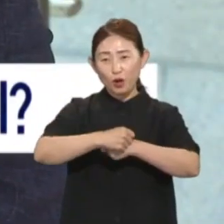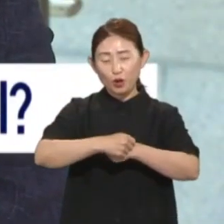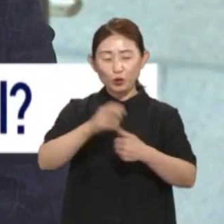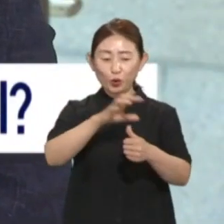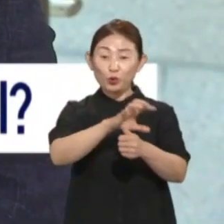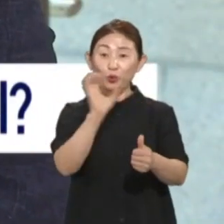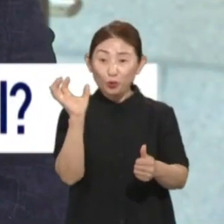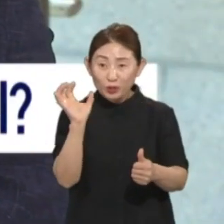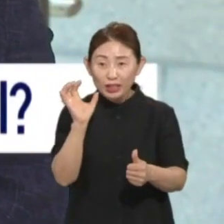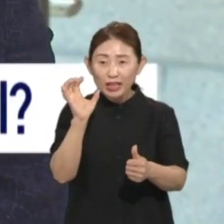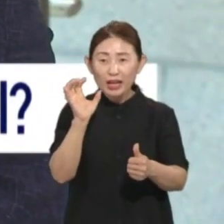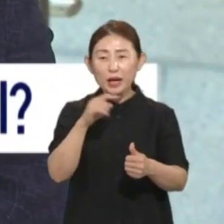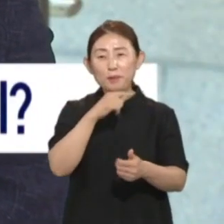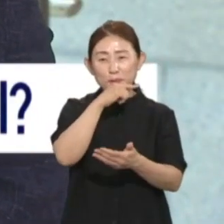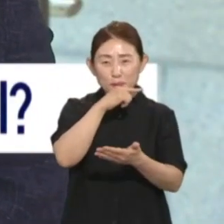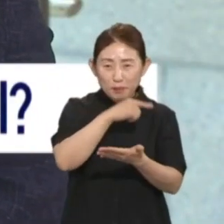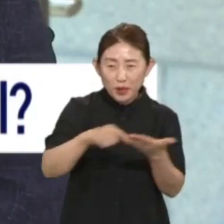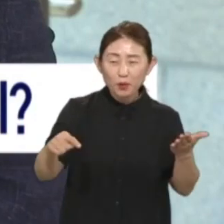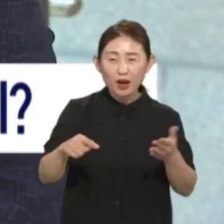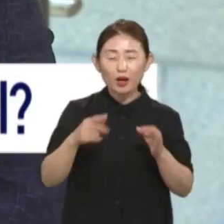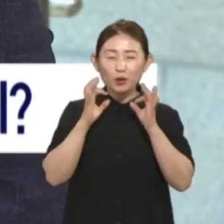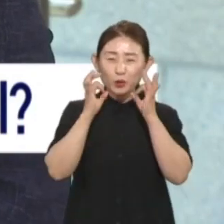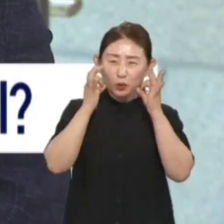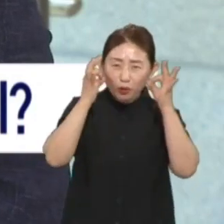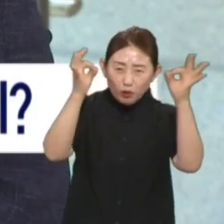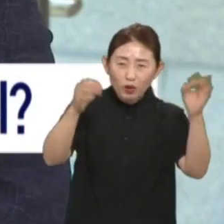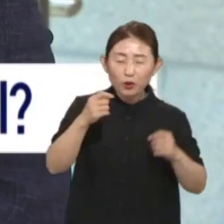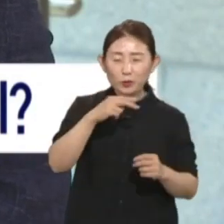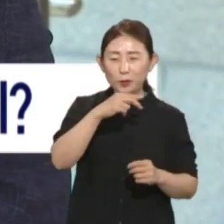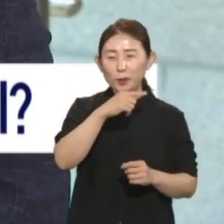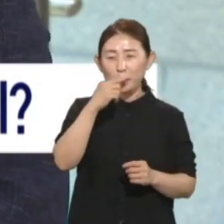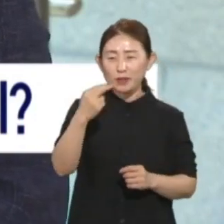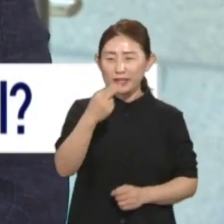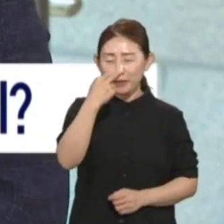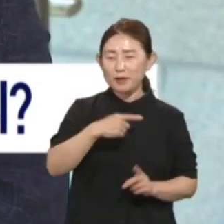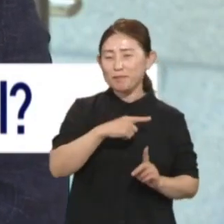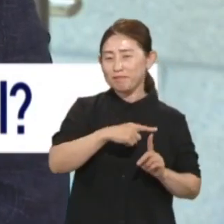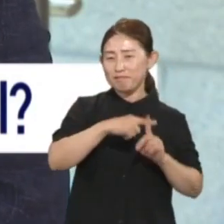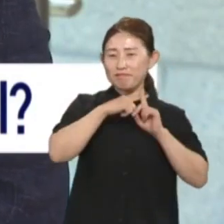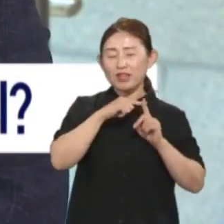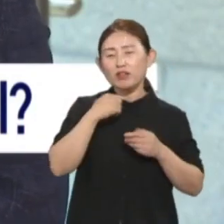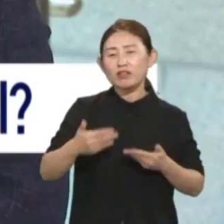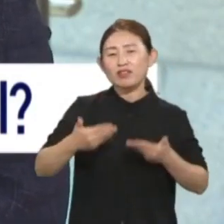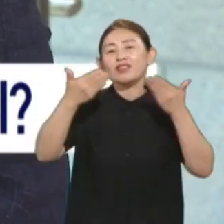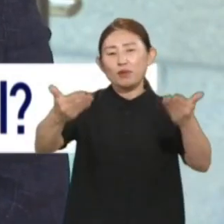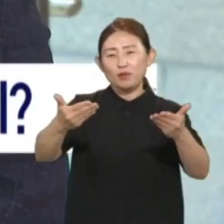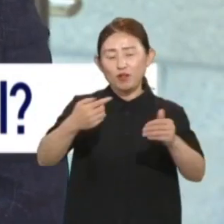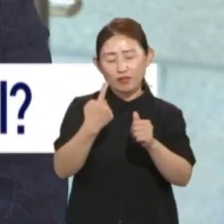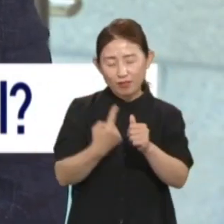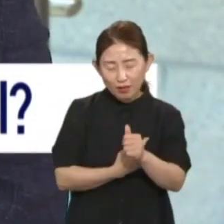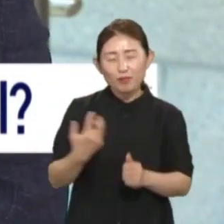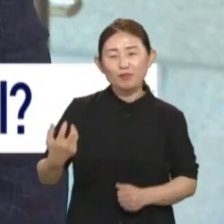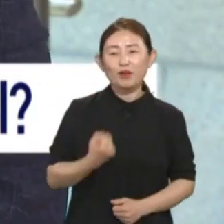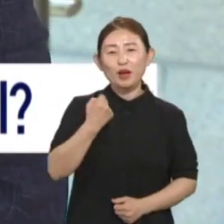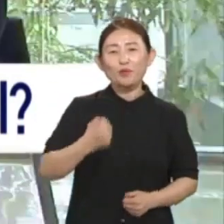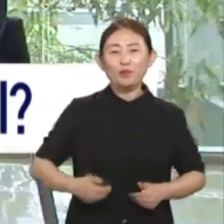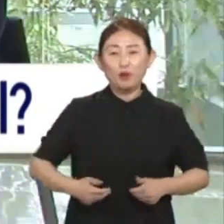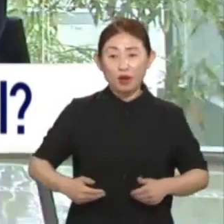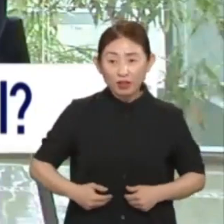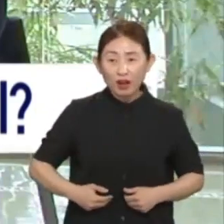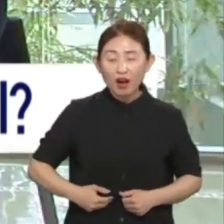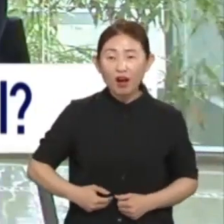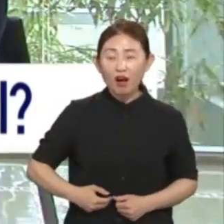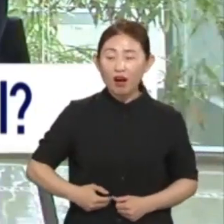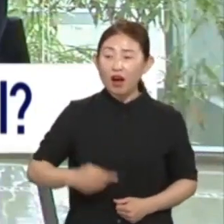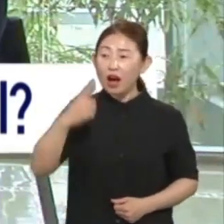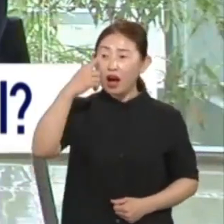독립은 피와 땀 때때로는 생명을 바쳐서 지켜야 된다. 제가 어린 나이에 그 말을